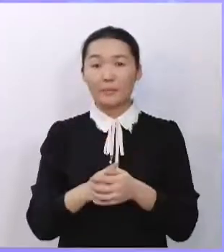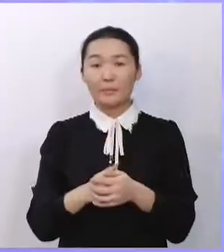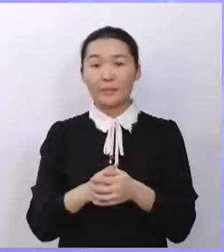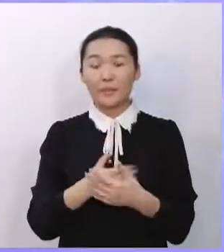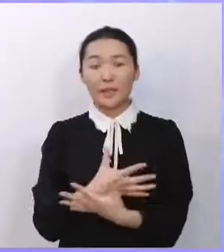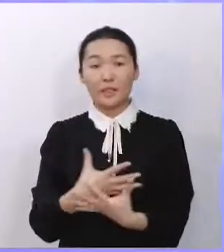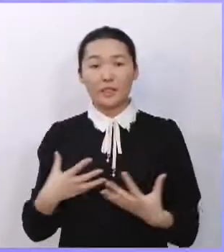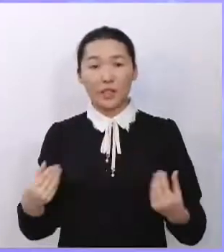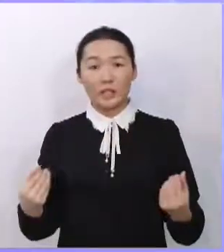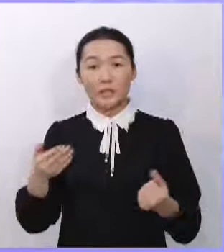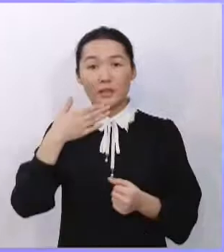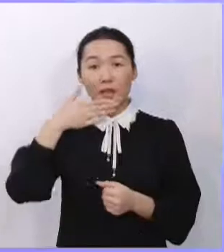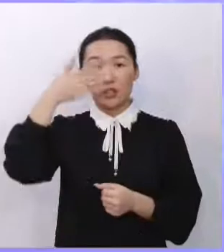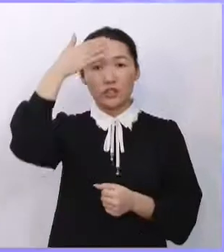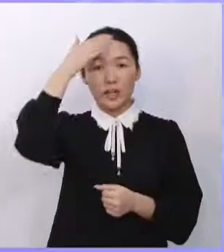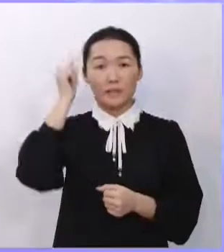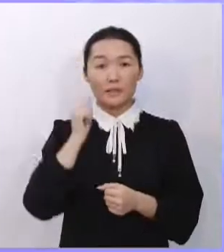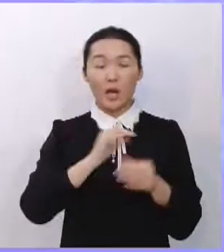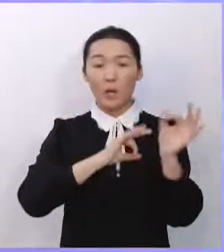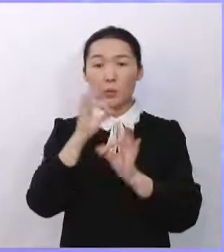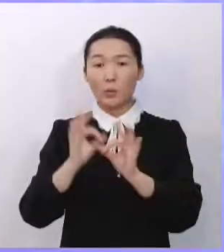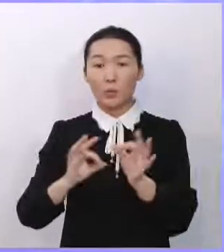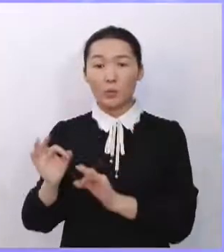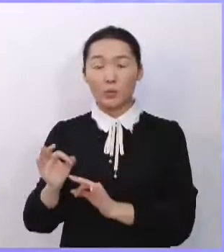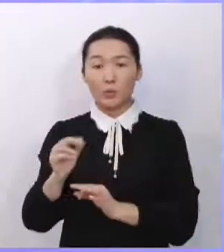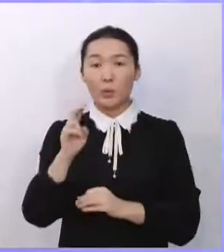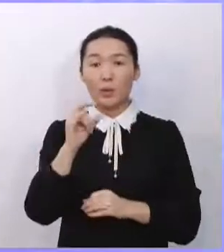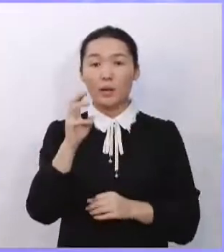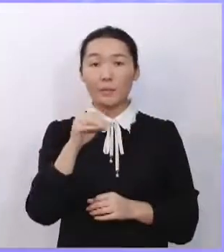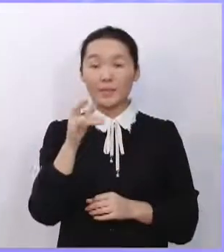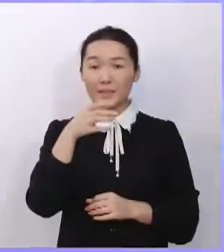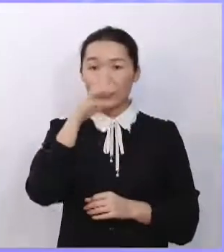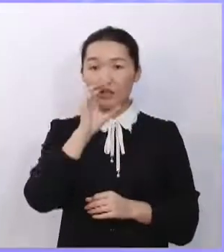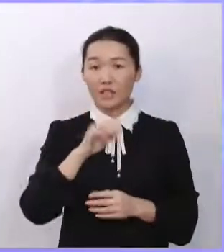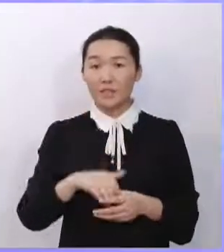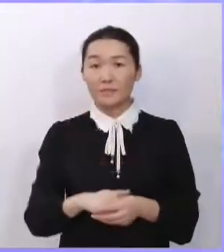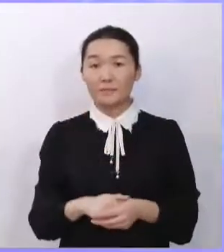Жазында, жайында, күзүндө кымыз ичишет.